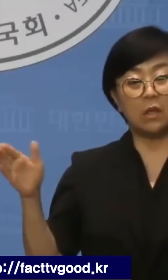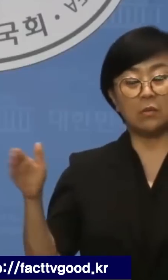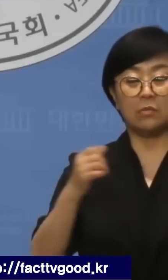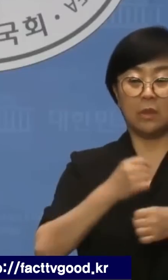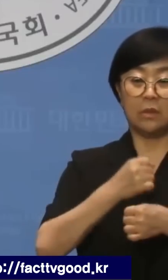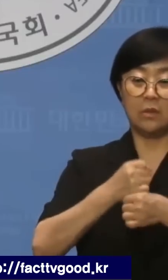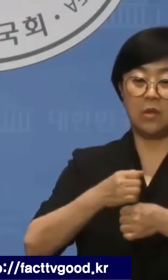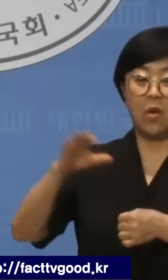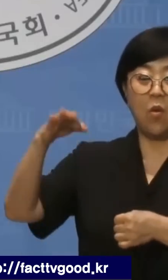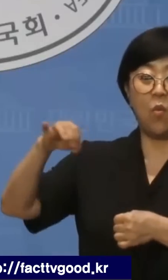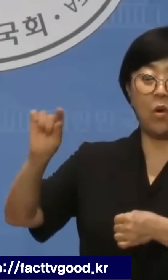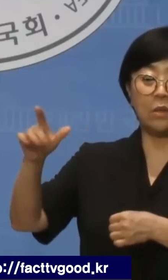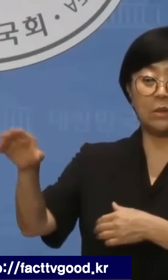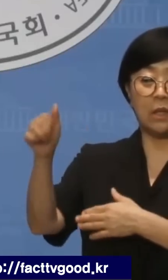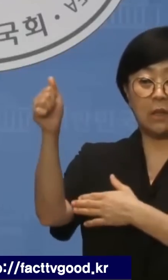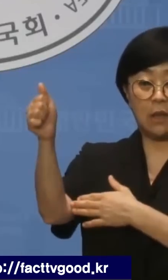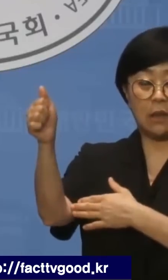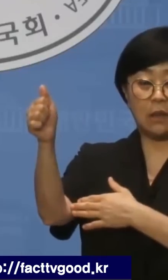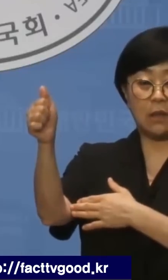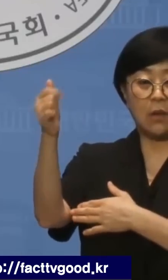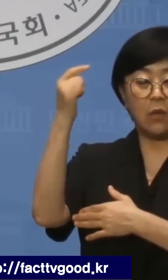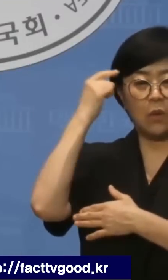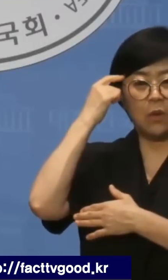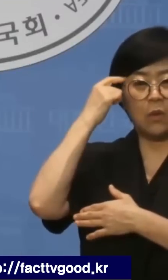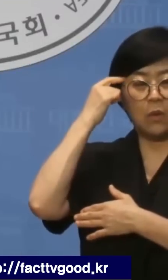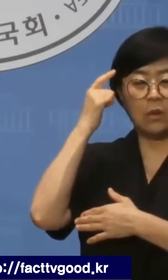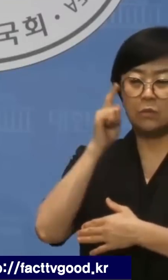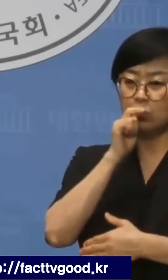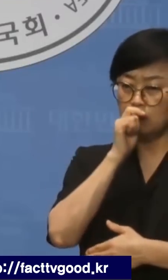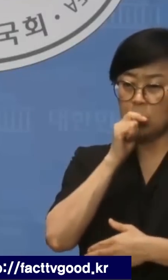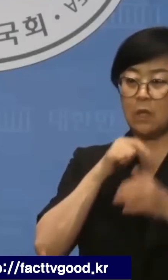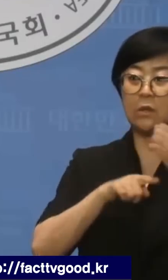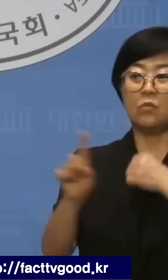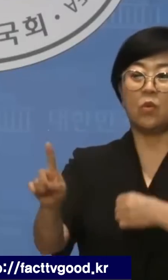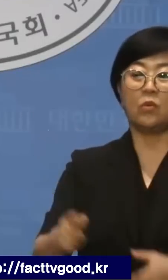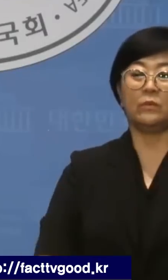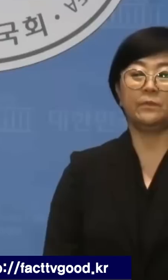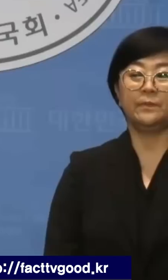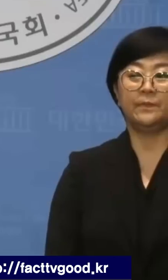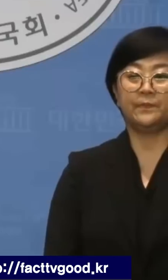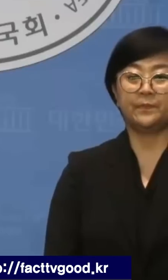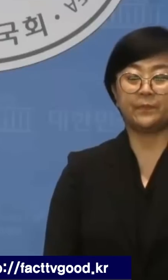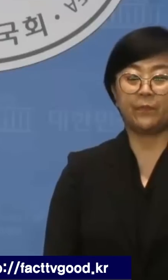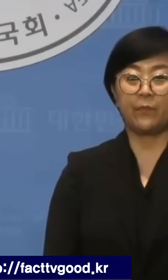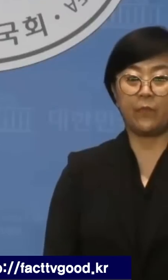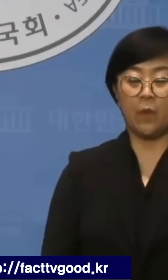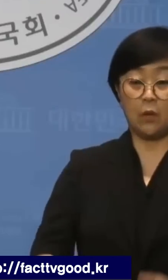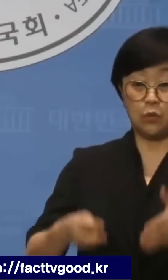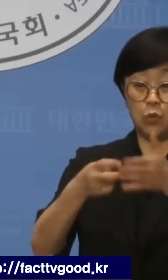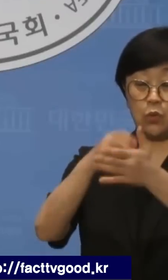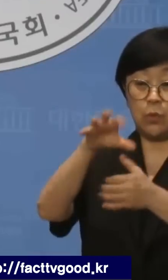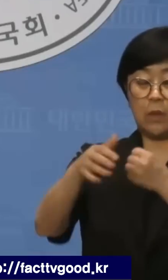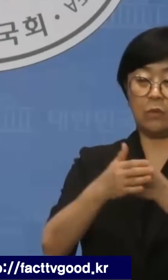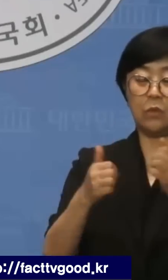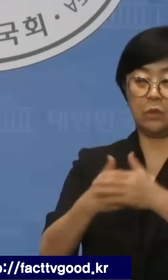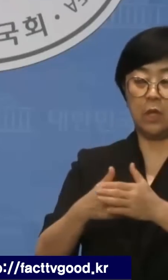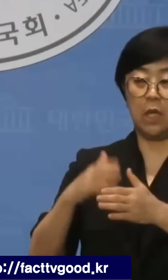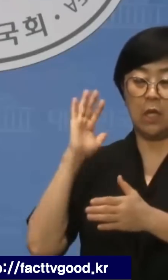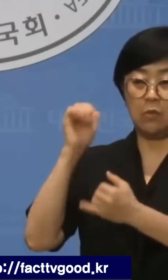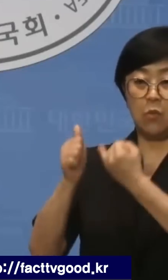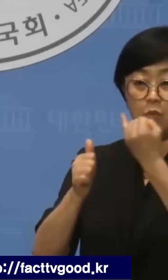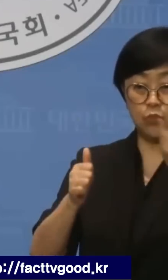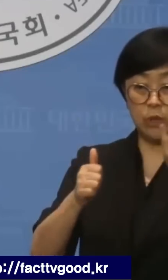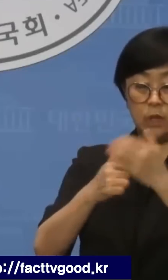만든 원희룡 장관의 처사에는 왜 침묵합니까? 새 종점 인근에 김건희 여사